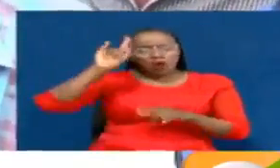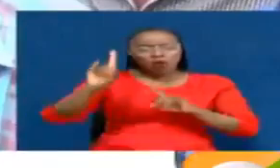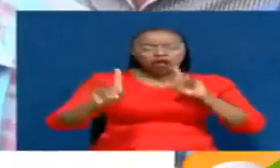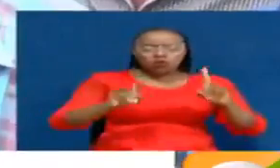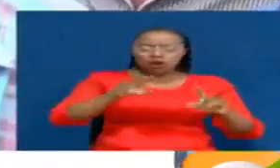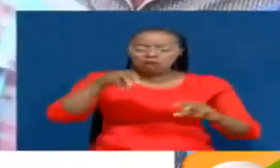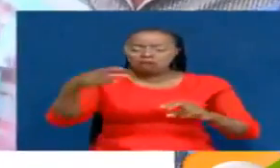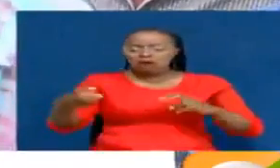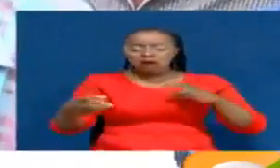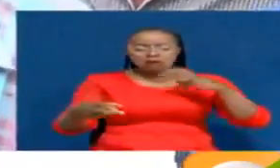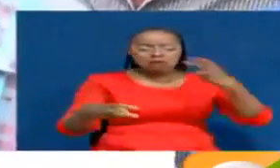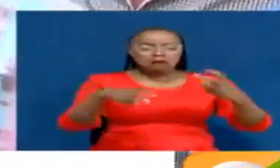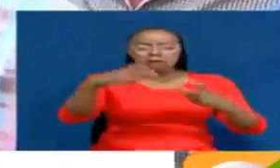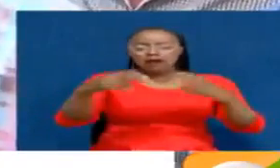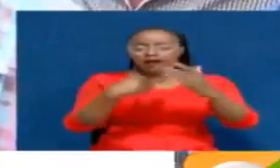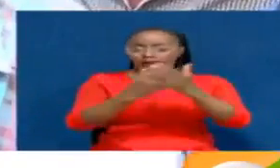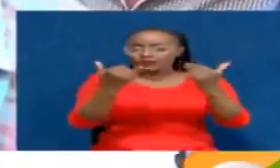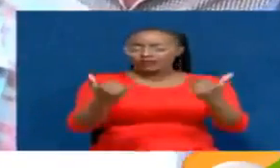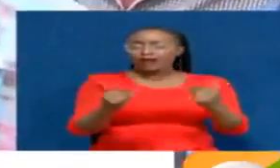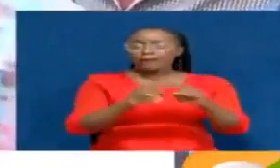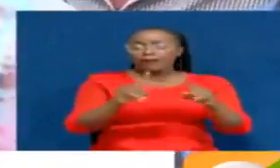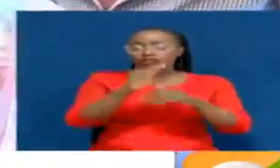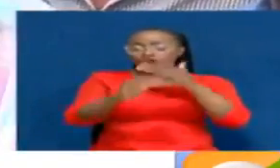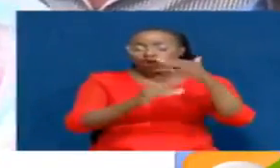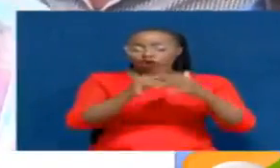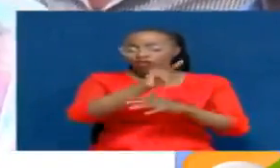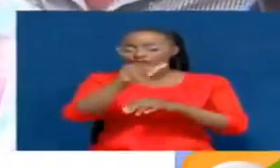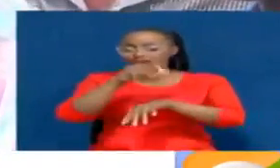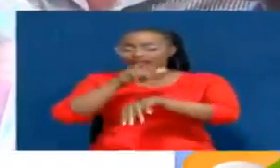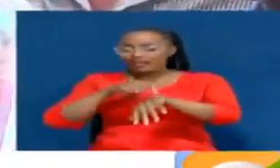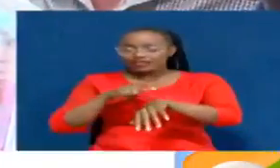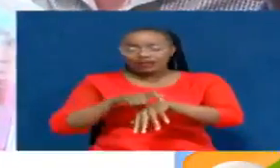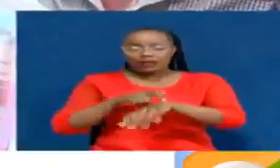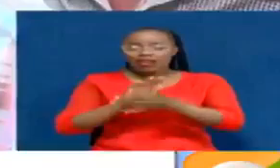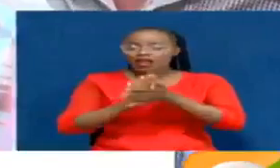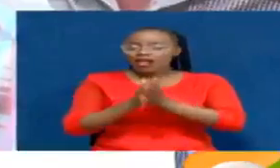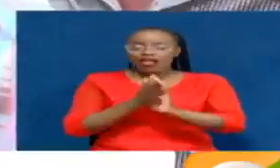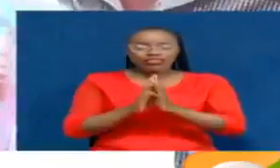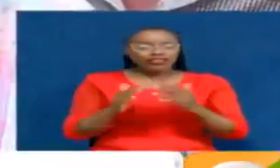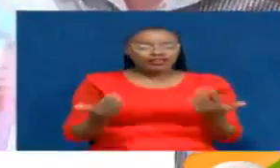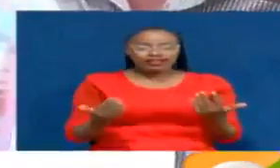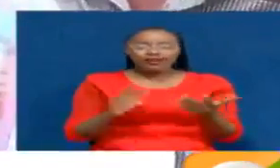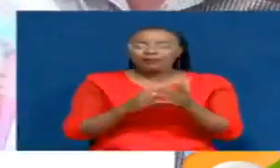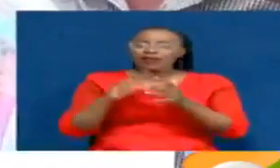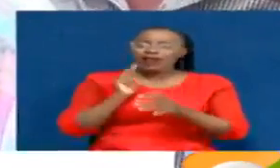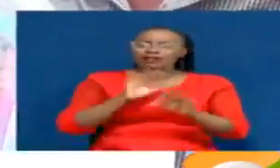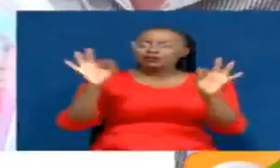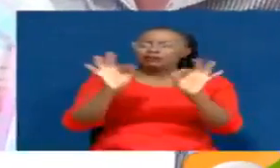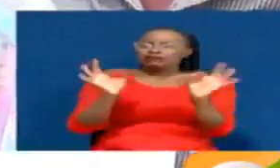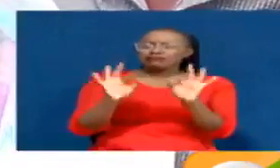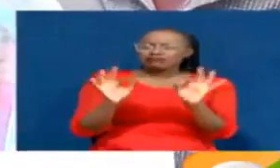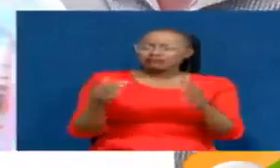moja. Mpaka saa hii. Lakini hizo masuku yote hakuna. Kwa hivyo tunashangaa ni